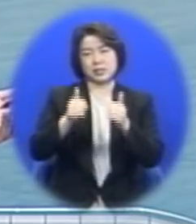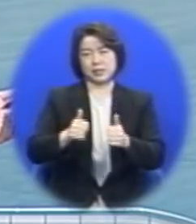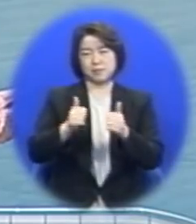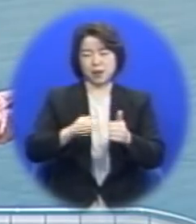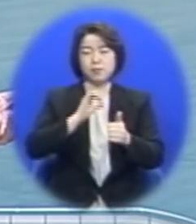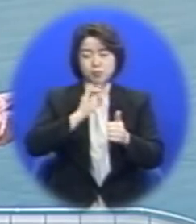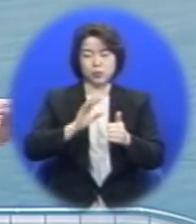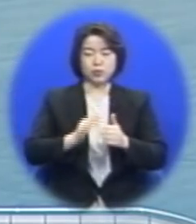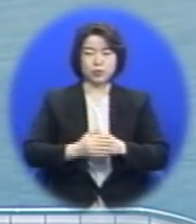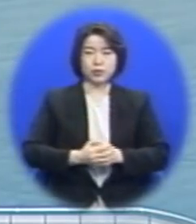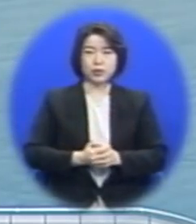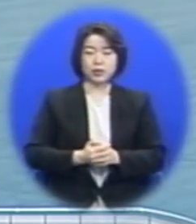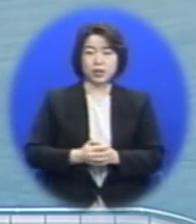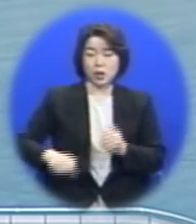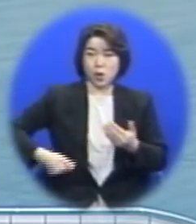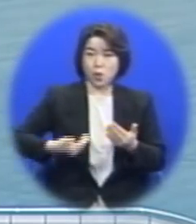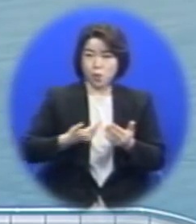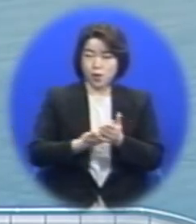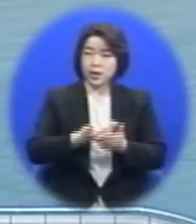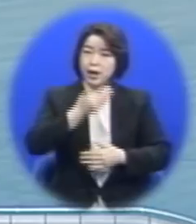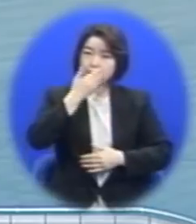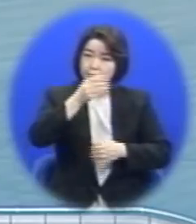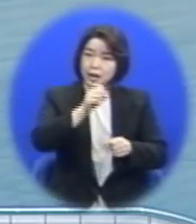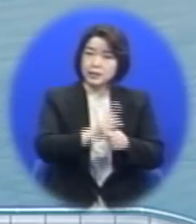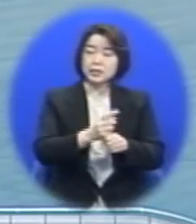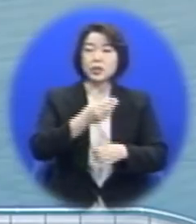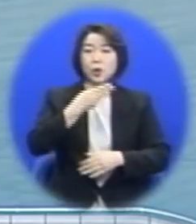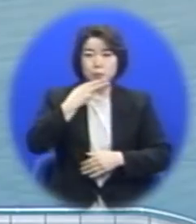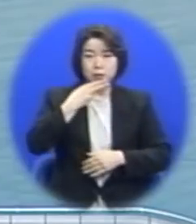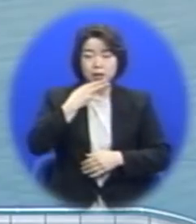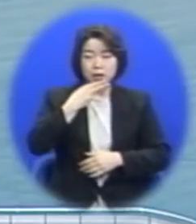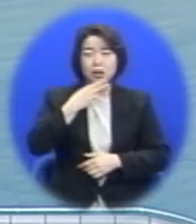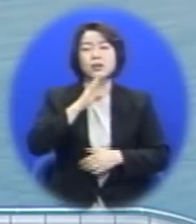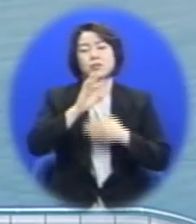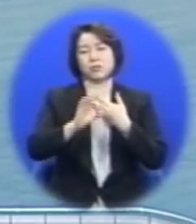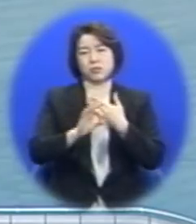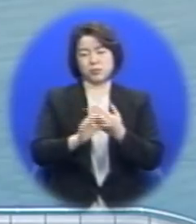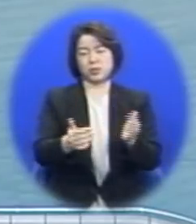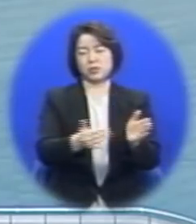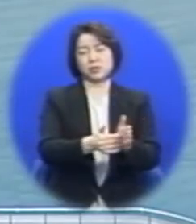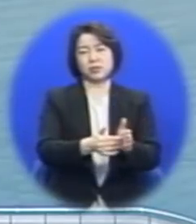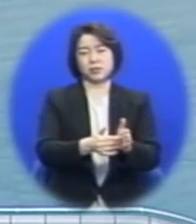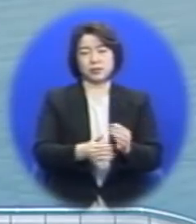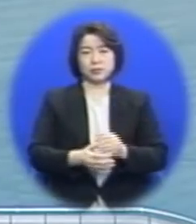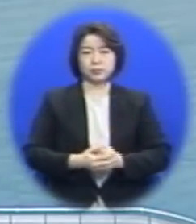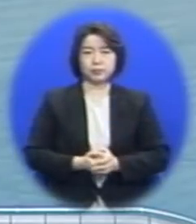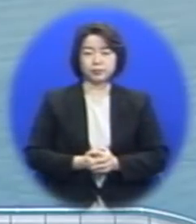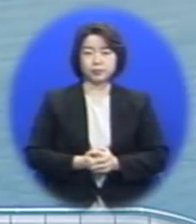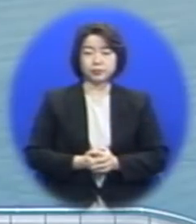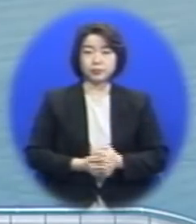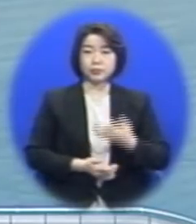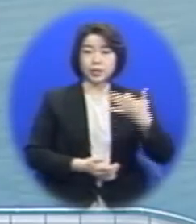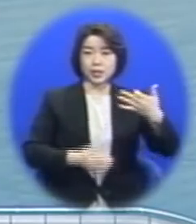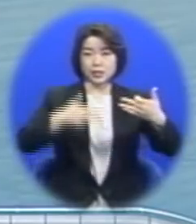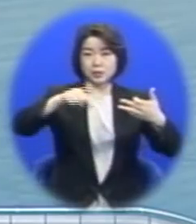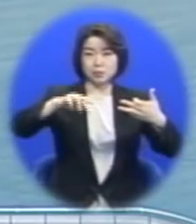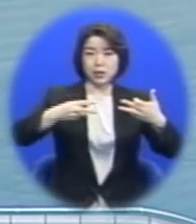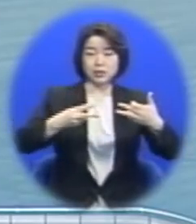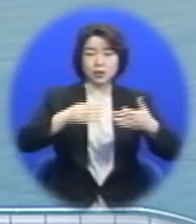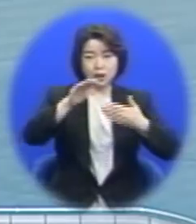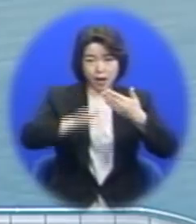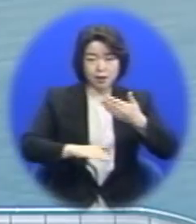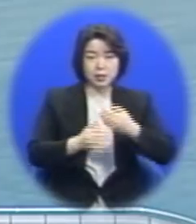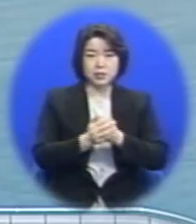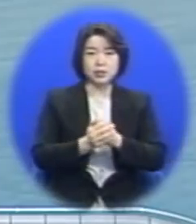없습니다. 회개할 가능성이 없다. 그러면 끝입니다. 18절 하반절에